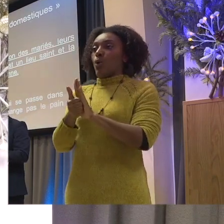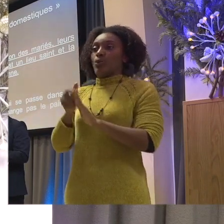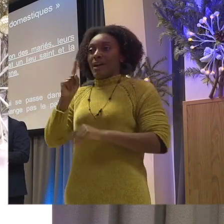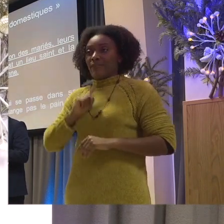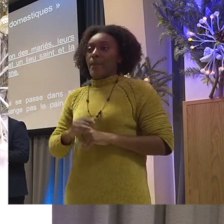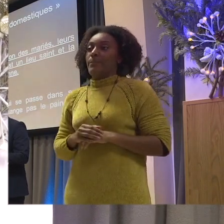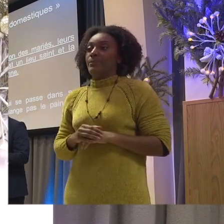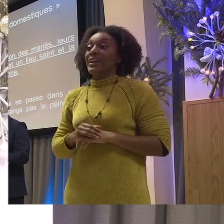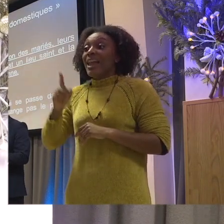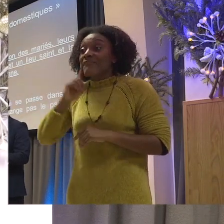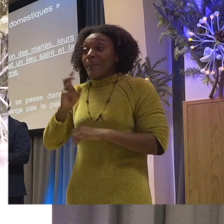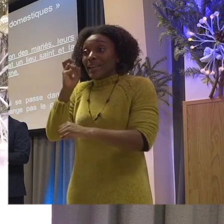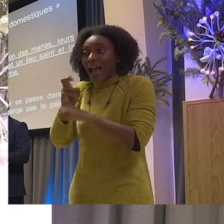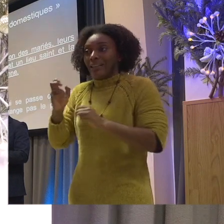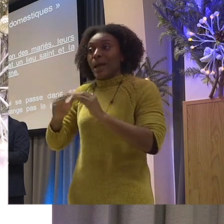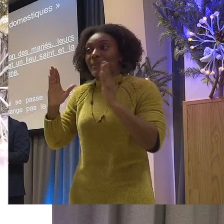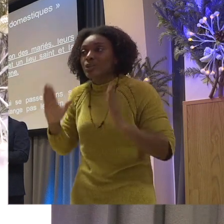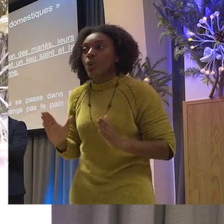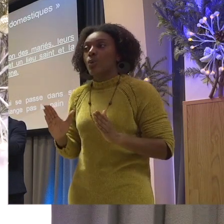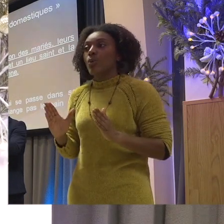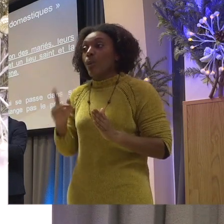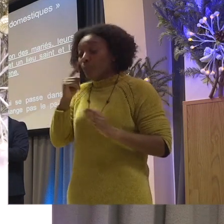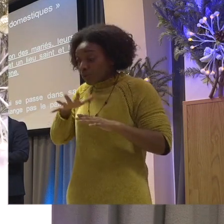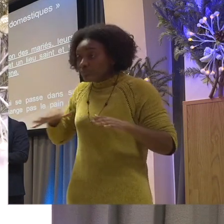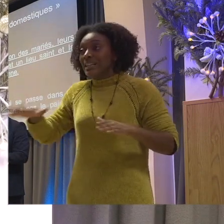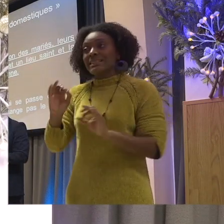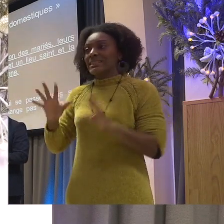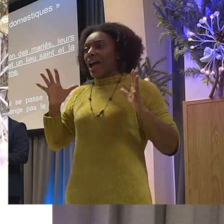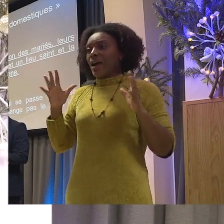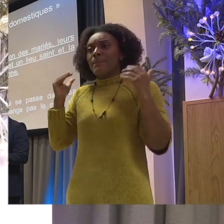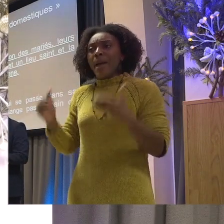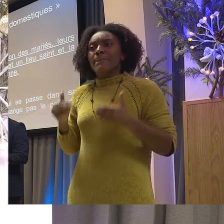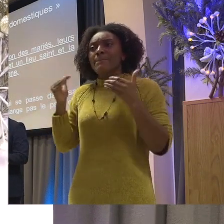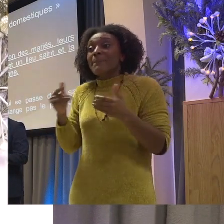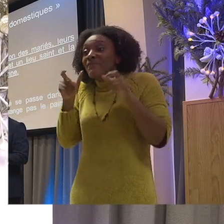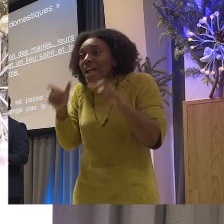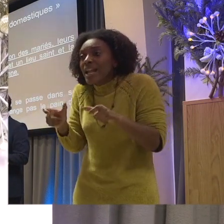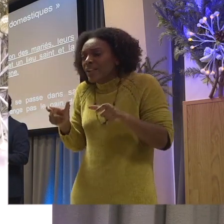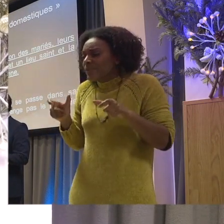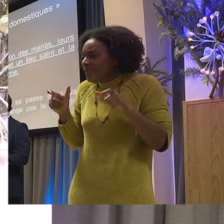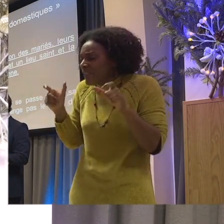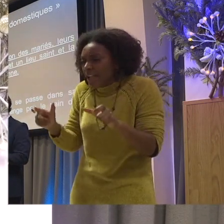est la gardienne de la maison. C'est pour moi qui le dit, c'est Proverbe 31, 27. Elle veille